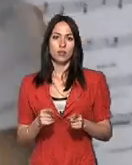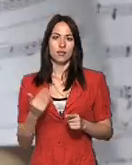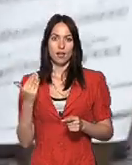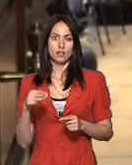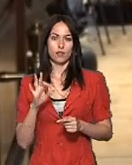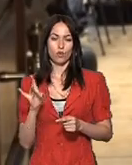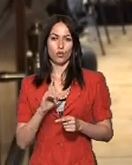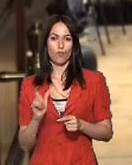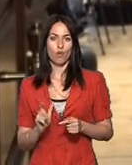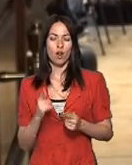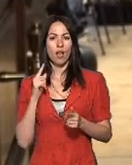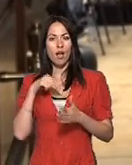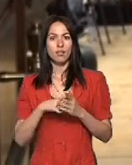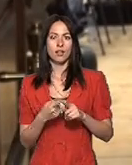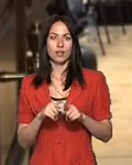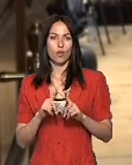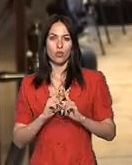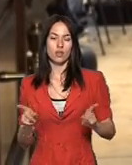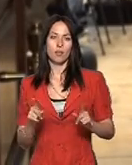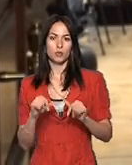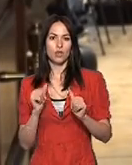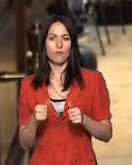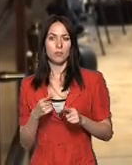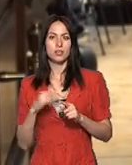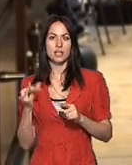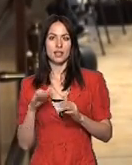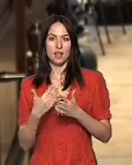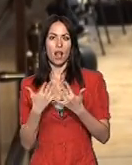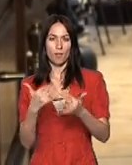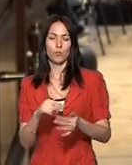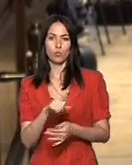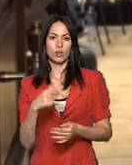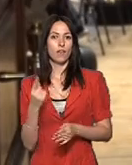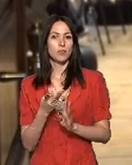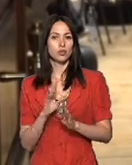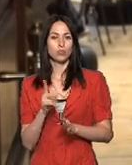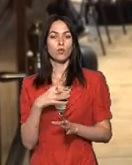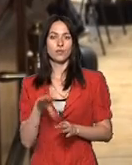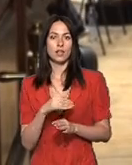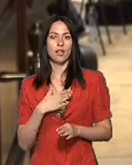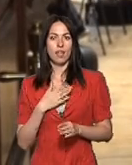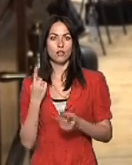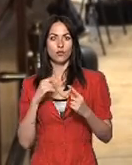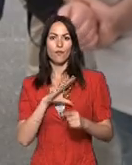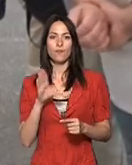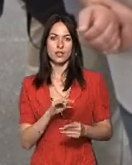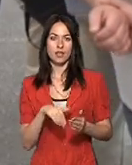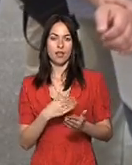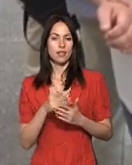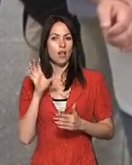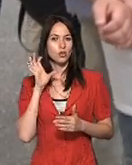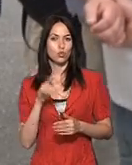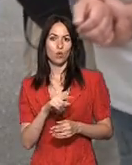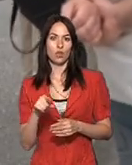Дунаєвського. Гадаю, що це такий незвичний формат. Він цікавий і для публіки в першу чергу. Тому що вся наша творчість – все для слухача.